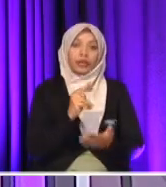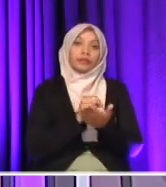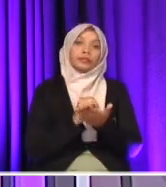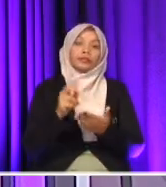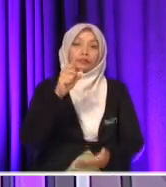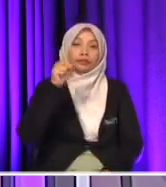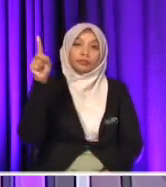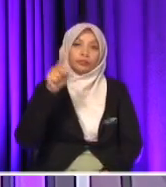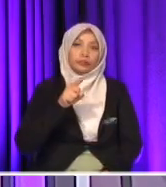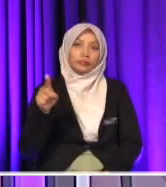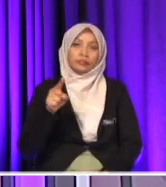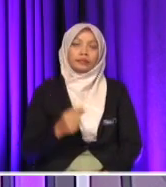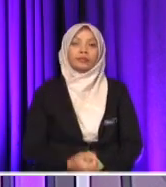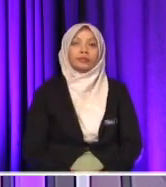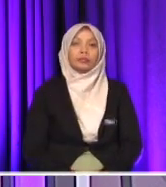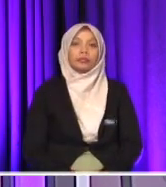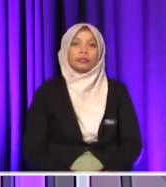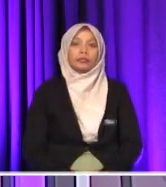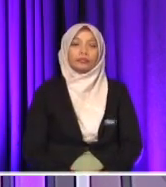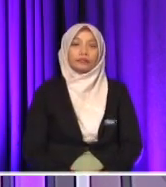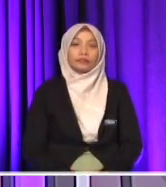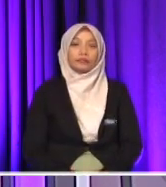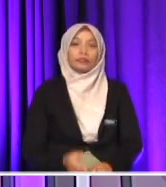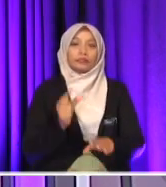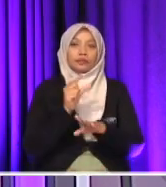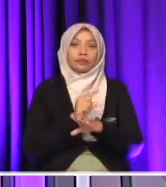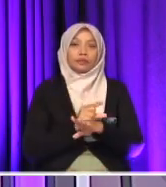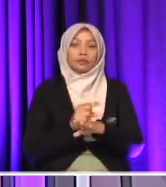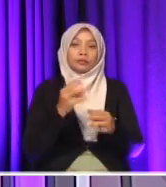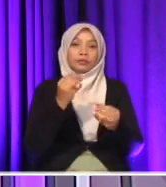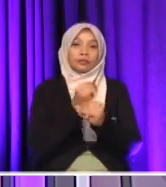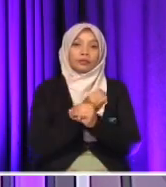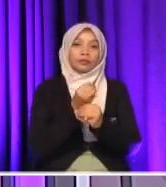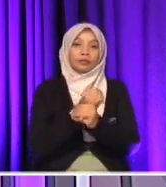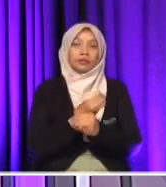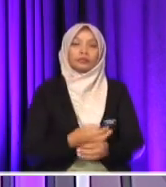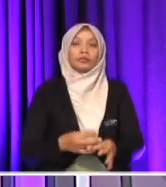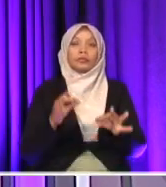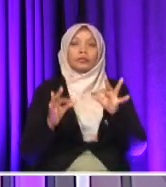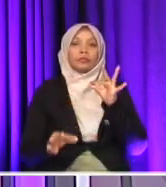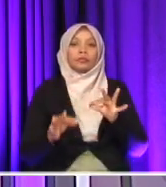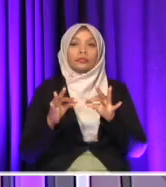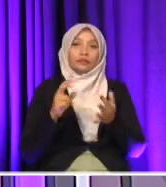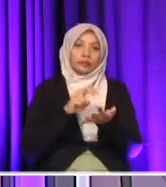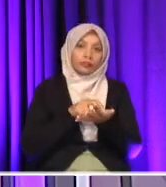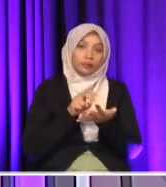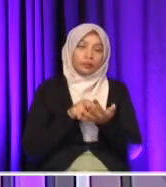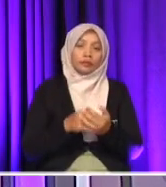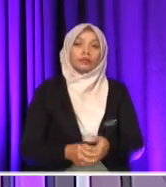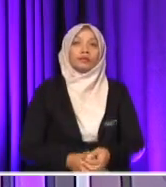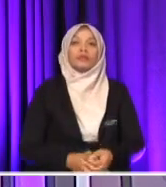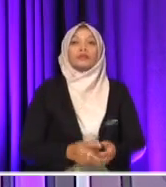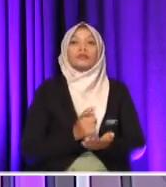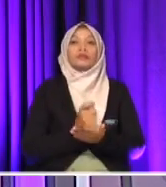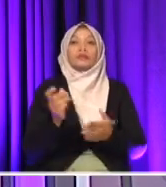menggunakan kaedah Taylor Pythagoras. Boleh juga kita gunakan matematik ni. So kalau tekan kalkulator boleh, insya-Allah terus